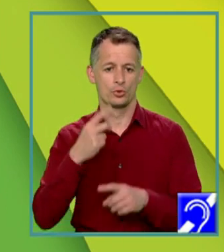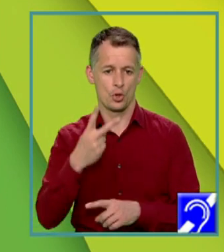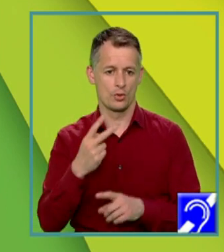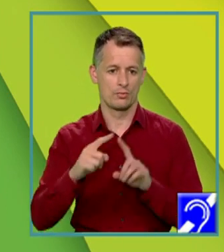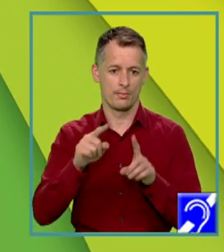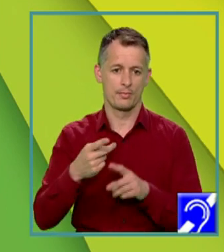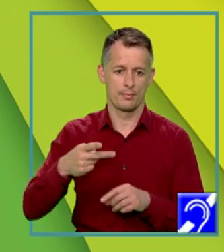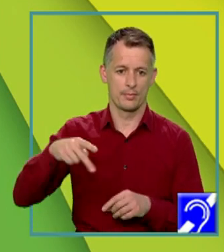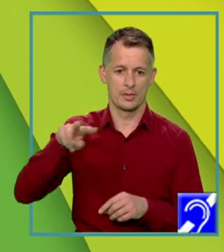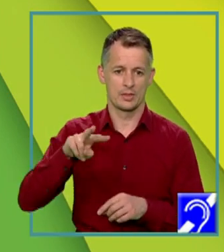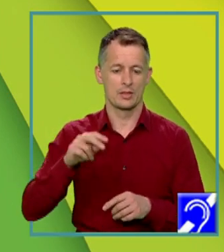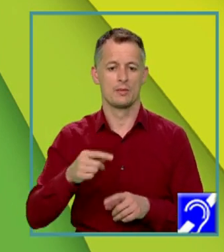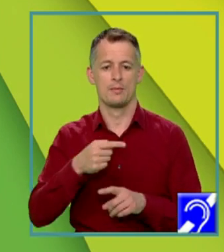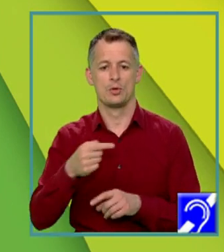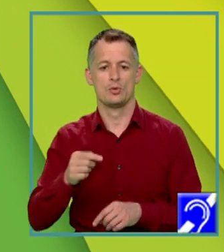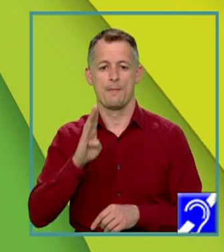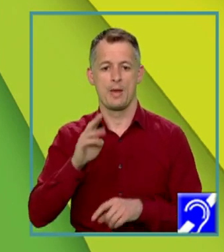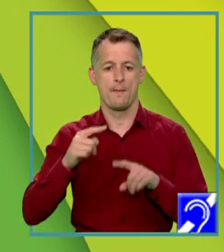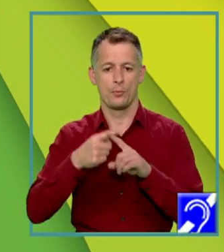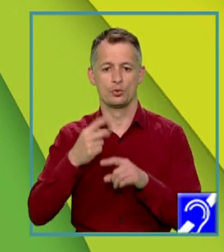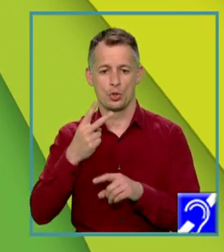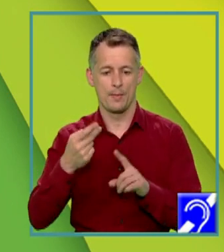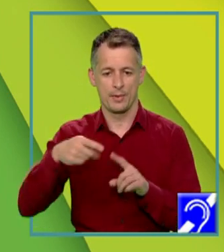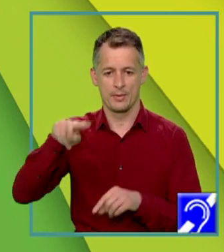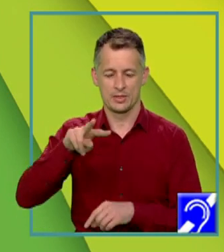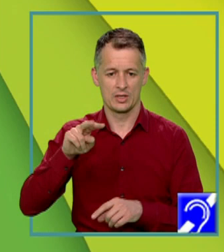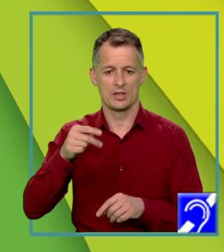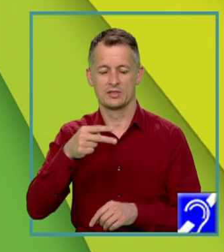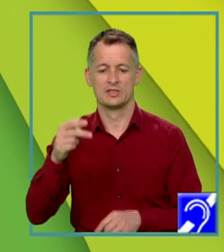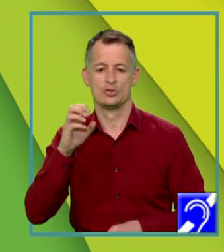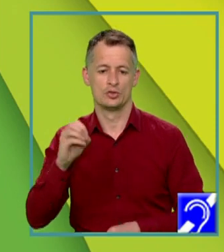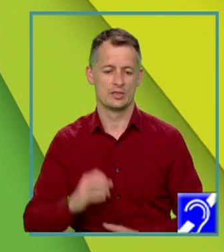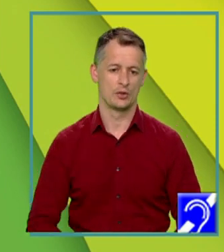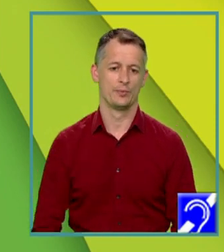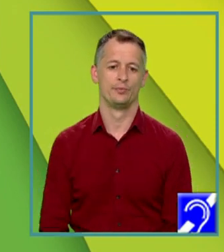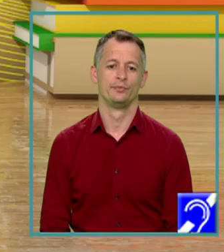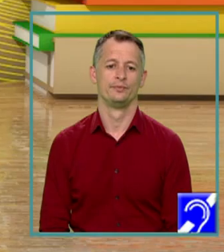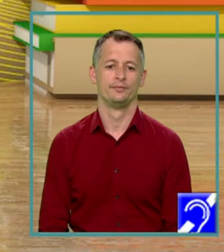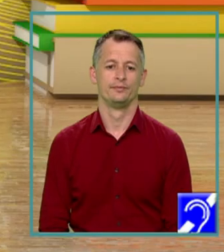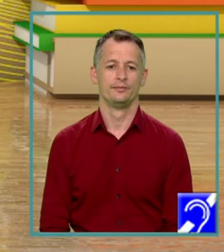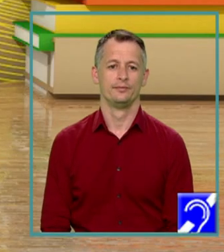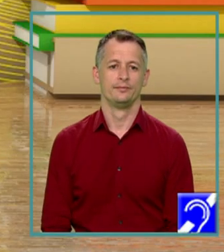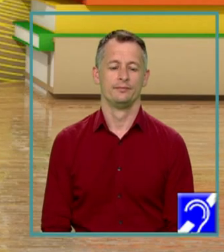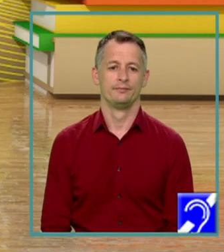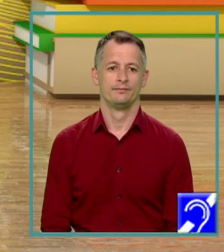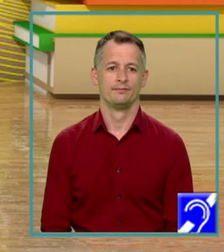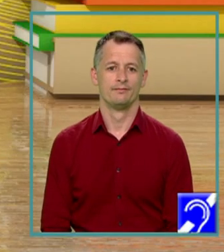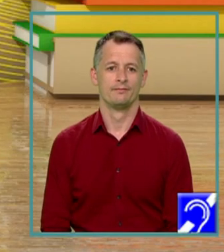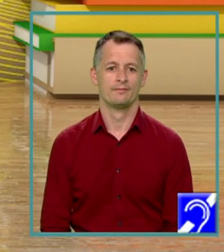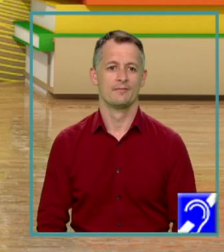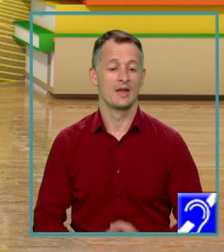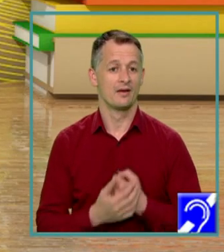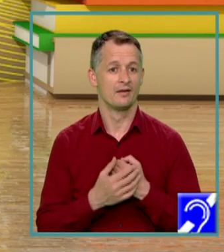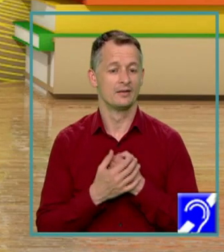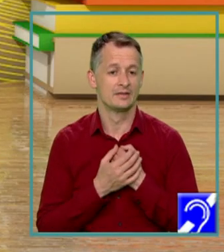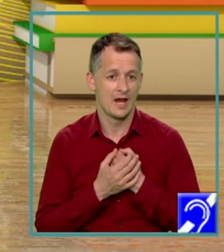la pătrat minus b plus 2 la pătrat egal cu cel drag iată că am